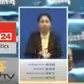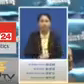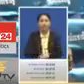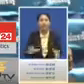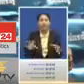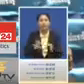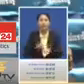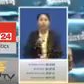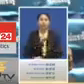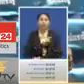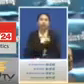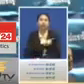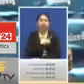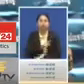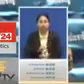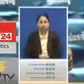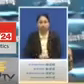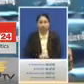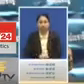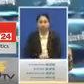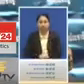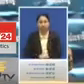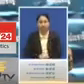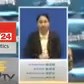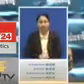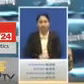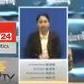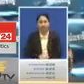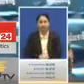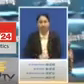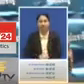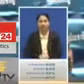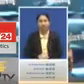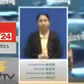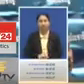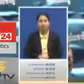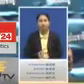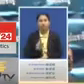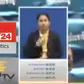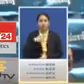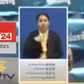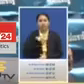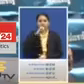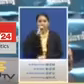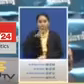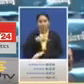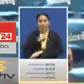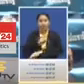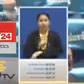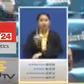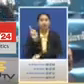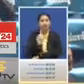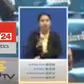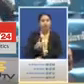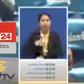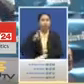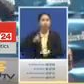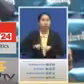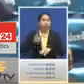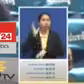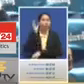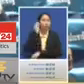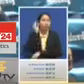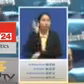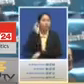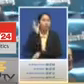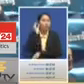ถือศาสนาท่านประธานครับอยากจะเรียนท่านประธานว่าผมนั่งฟังและใช้วิจ